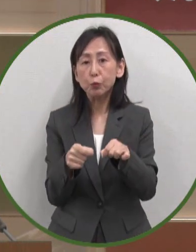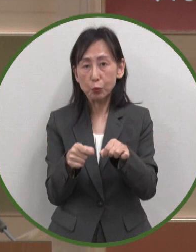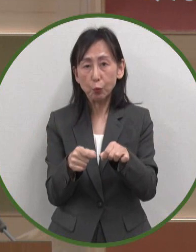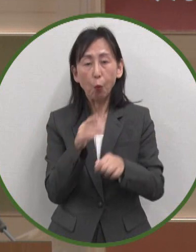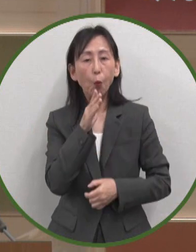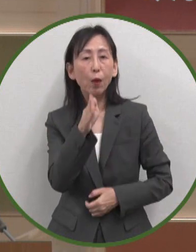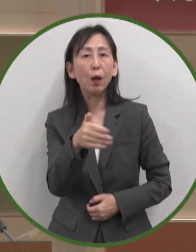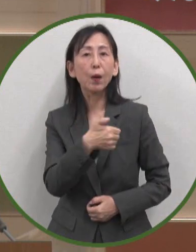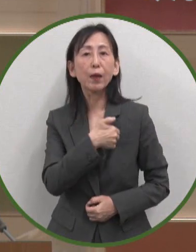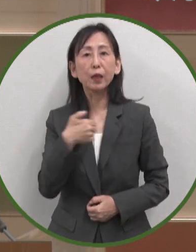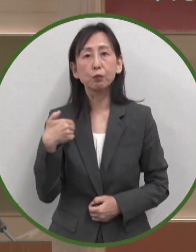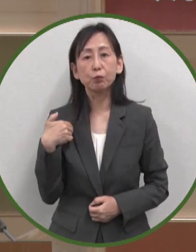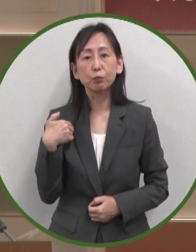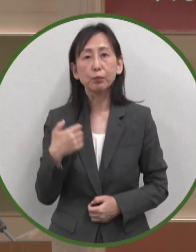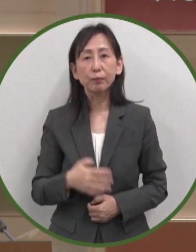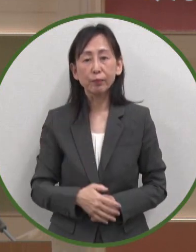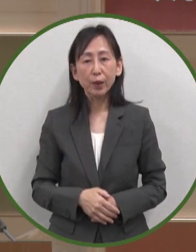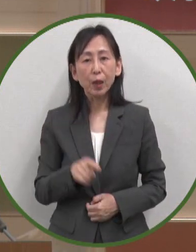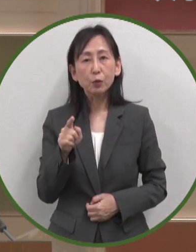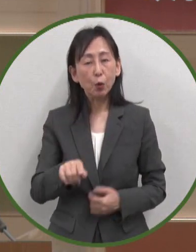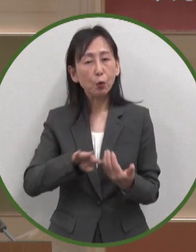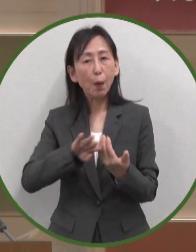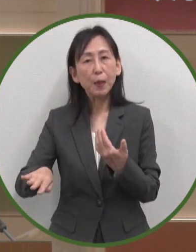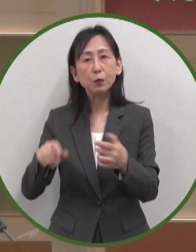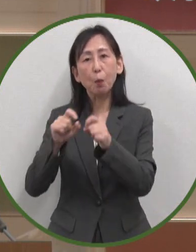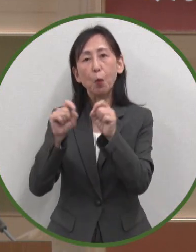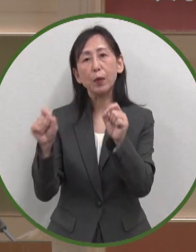で、それとは別の問